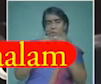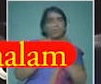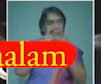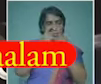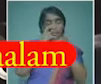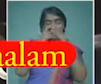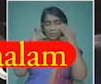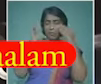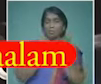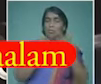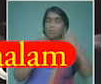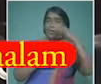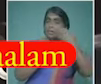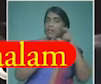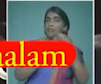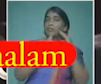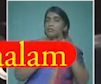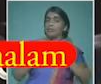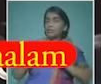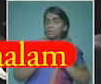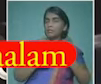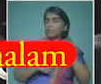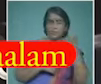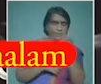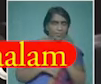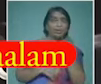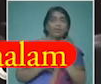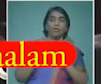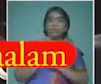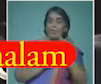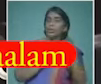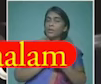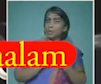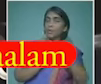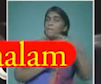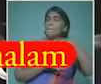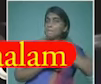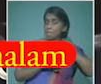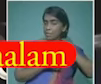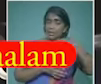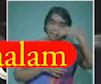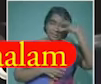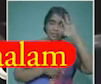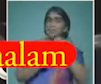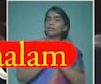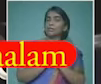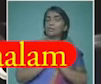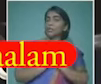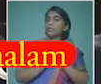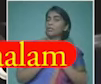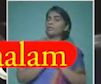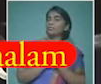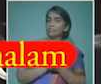கண்டிக்கின்றோம். தொல்பொருள் திணைக்களம் தொடர்ச்சியாக வடகிழக்கு எங்குமே வந்து சிங்களமயமாக்குகின்ற பௌத்தமயமாக்குகின்ற செயல்பாடுகளில் தான் ஈடுபட்டுக்